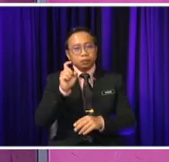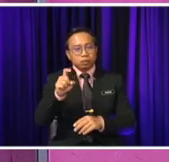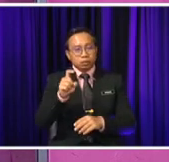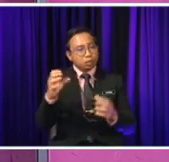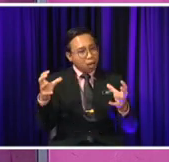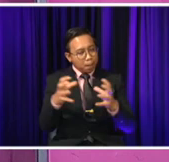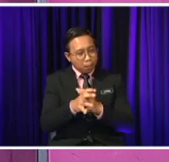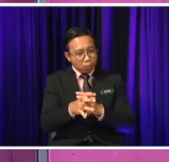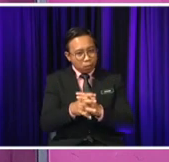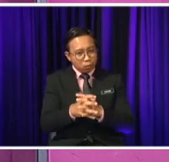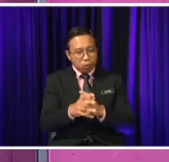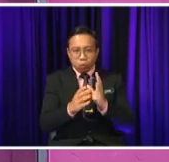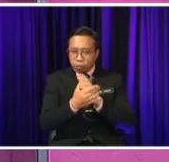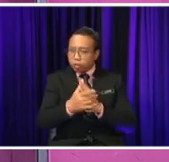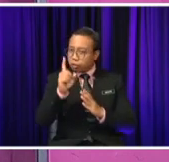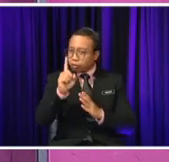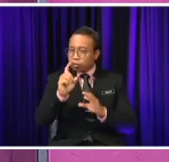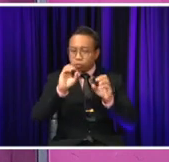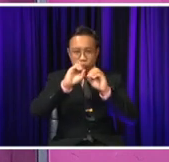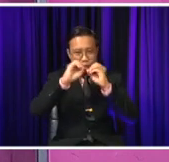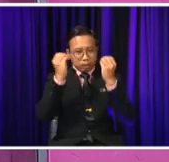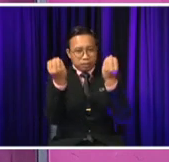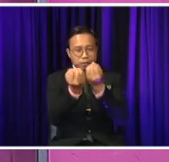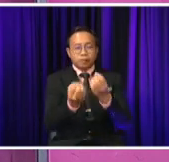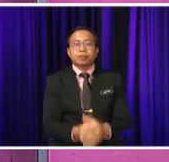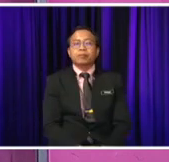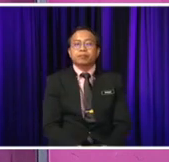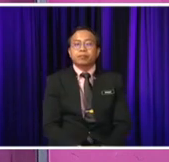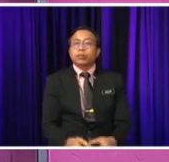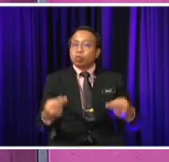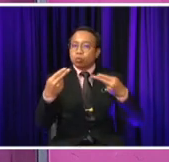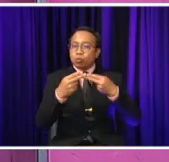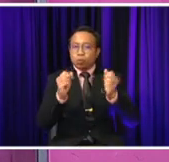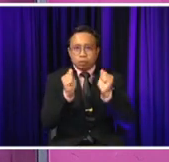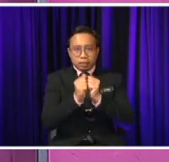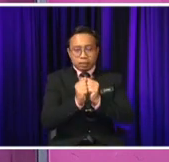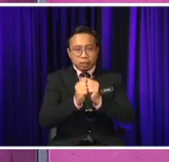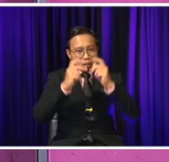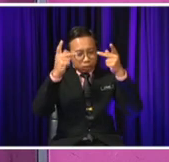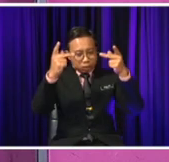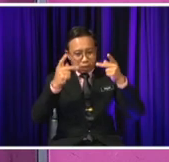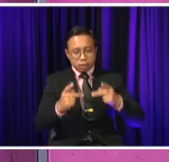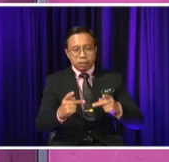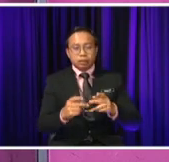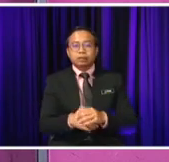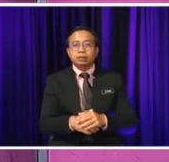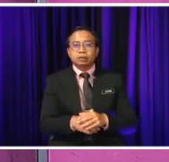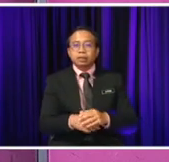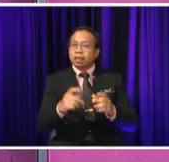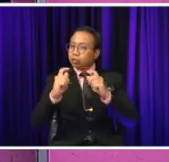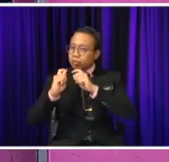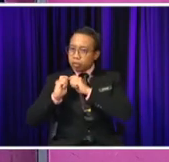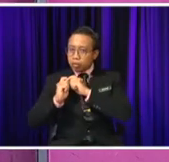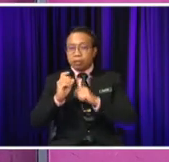pergerakan oleh sesuatu organisasi berhubung dengan kaidah peraturan tanggung jawab